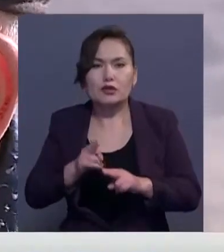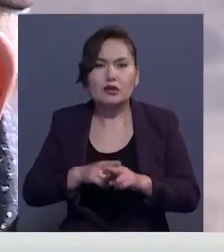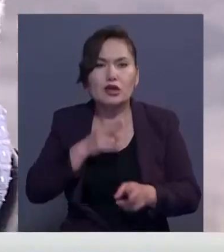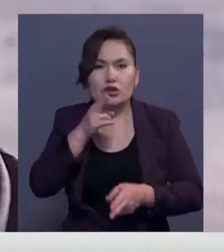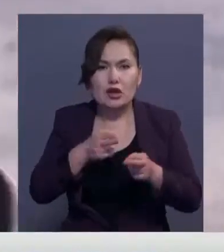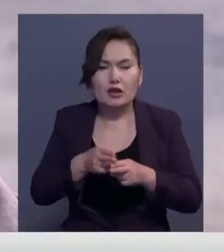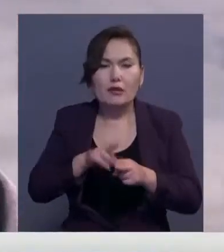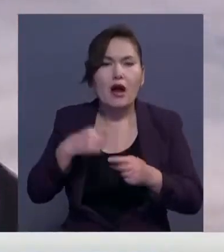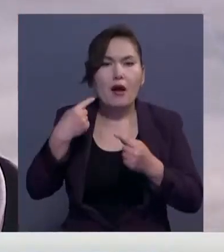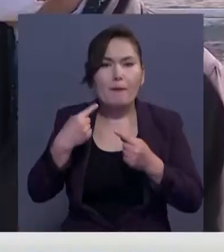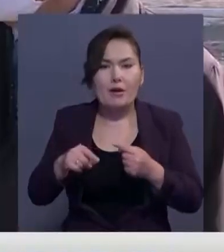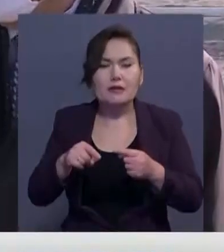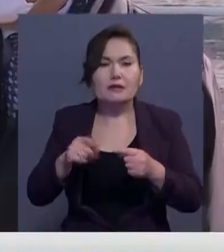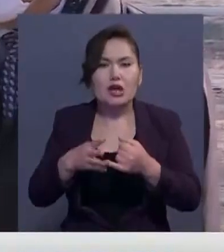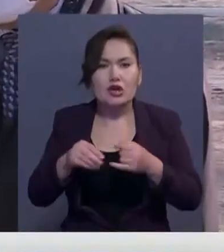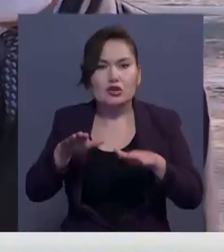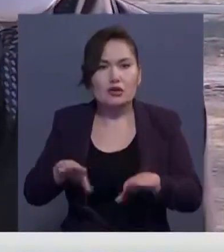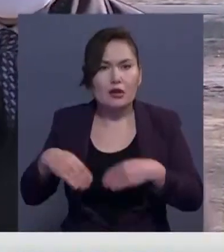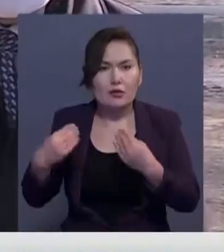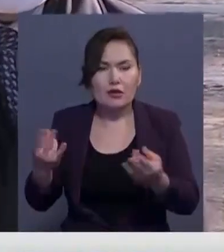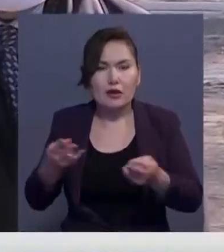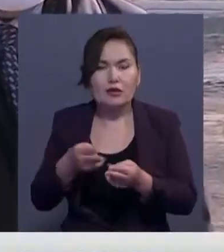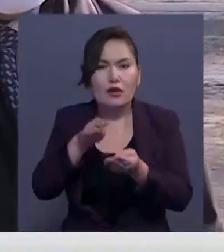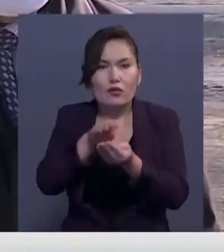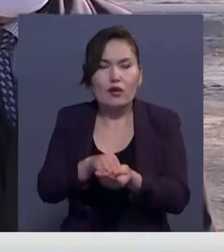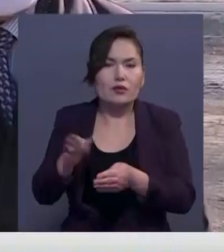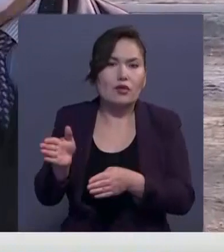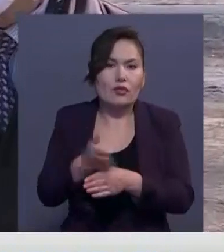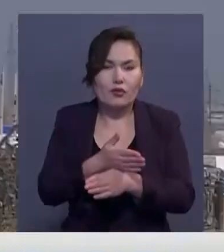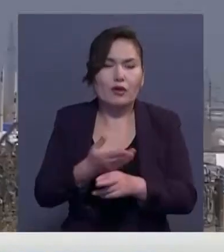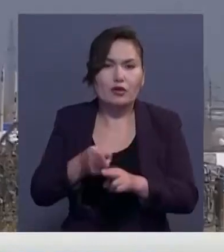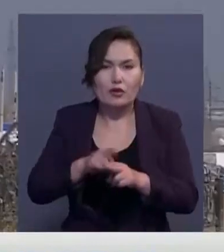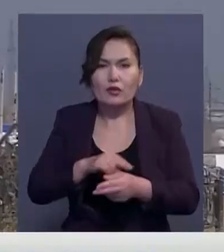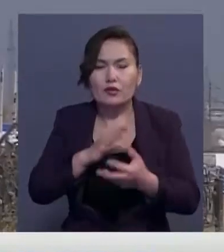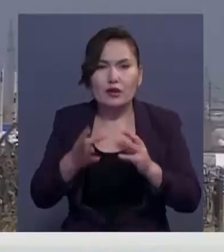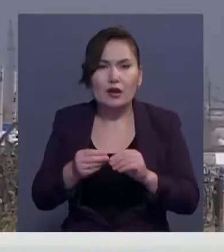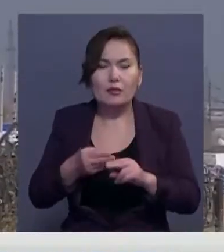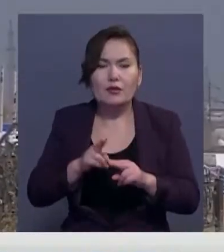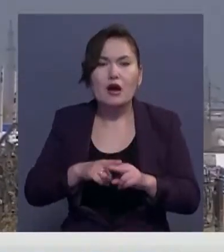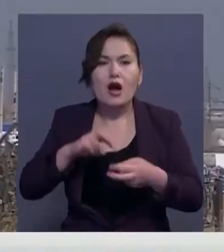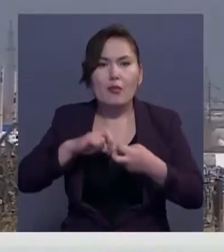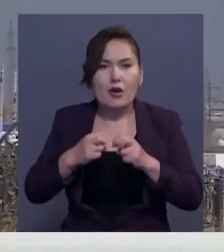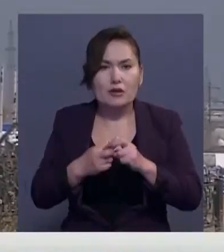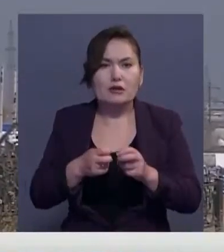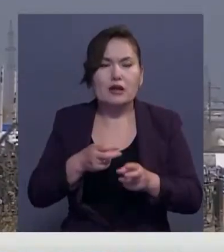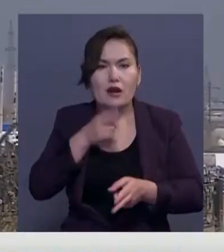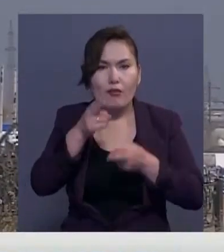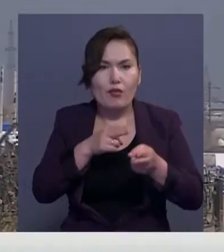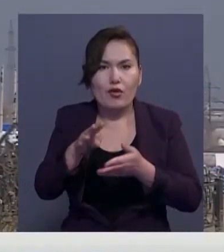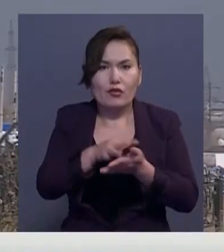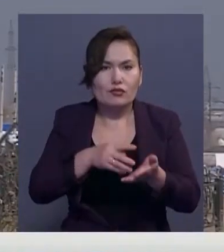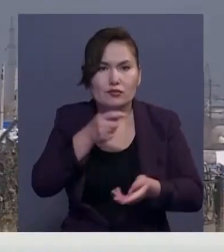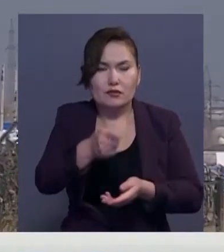салып, басқа жерден орын бөлу керек деп санайды. Қазір аумақты толықтай қоршауды талап етіп отыр. Ақсақал бұл мәселені көтеріп, әкімдікке талай рет